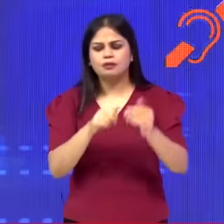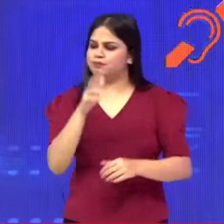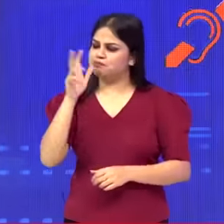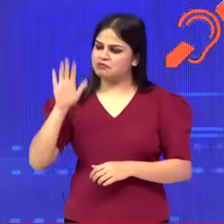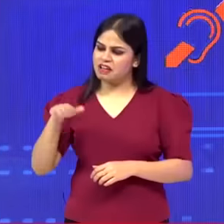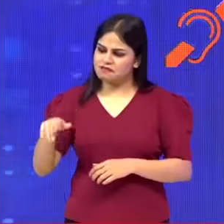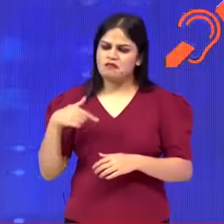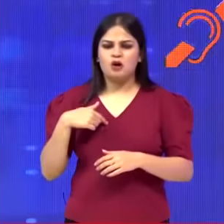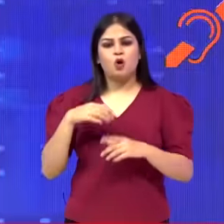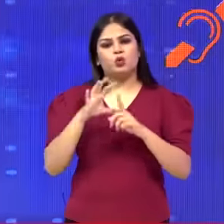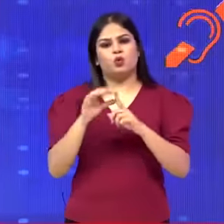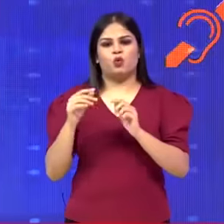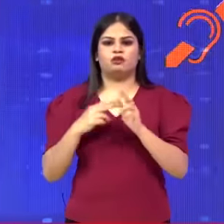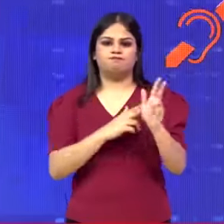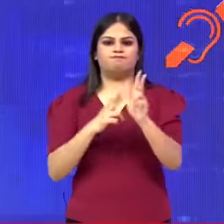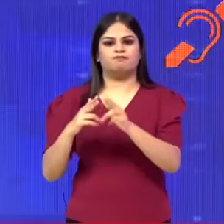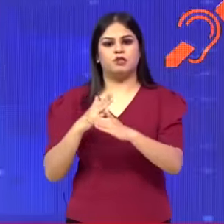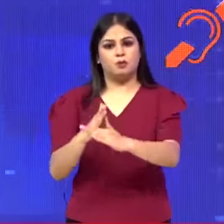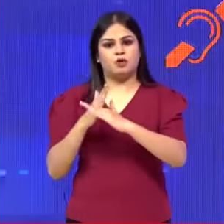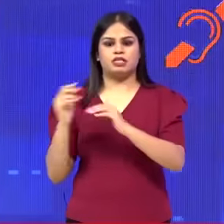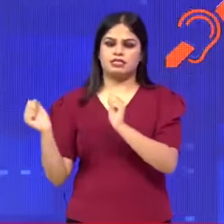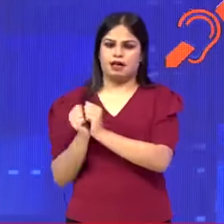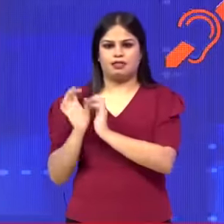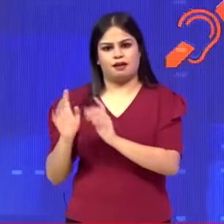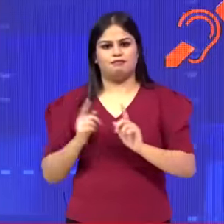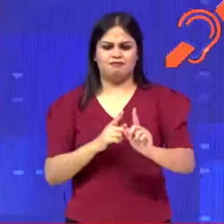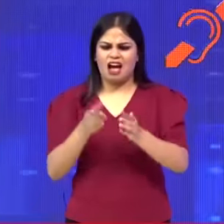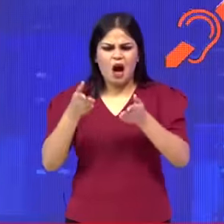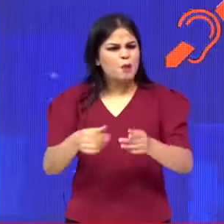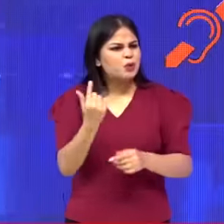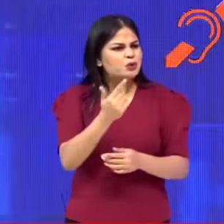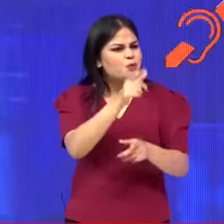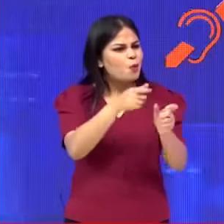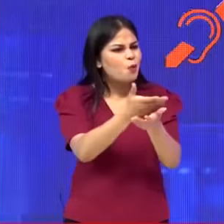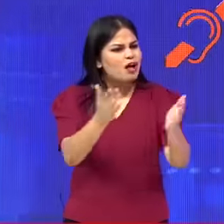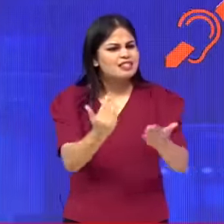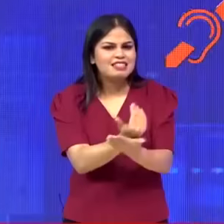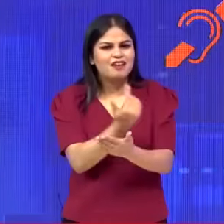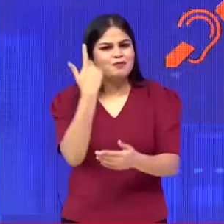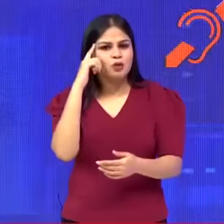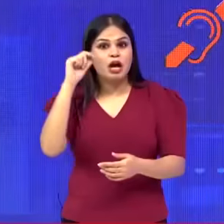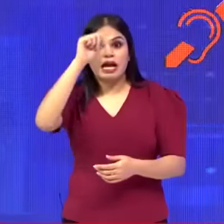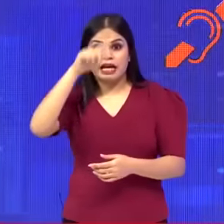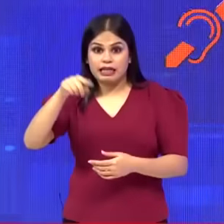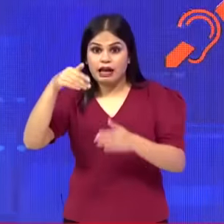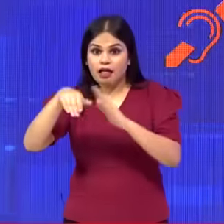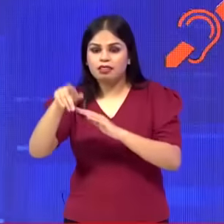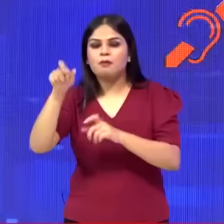पर तो किसी चीज़ की ज़रूरत भी नहीं है, यू नो. सो यहाँ पर टोटली सेफ है. इंडिया के अंदर थोड़ा